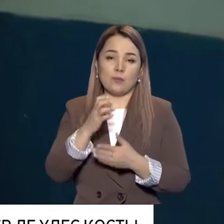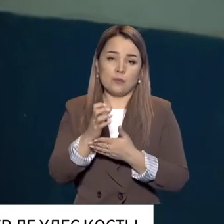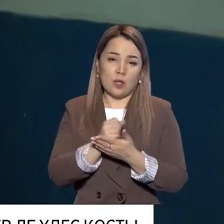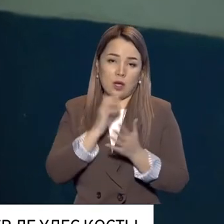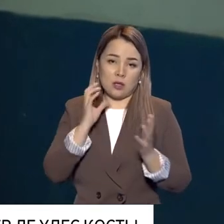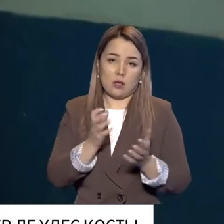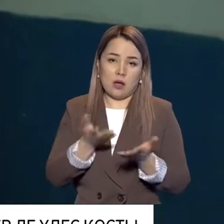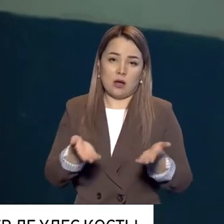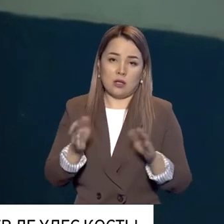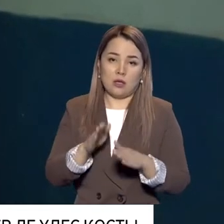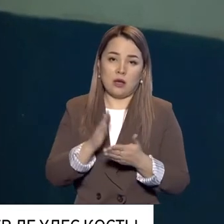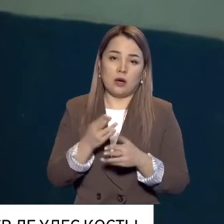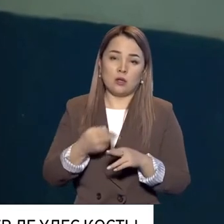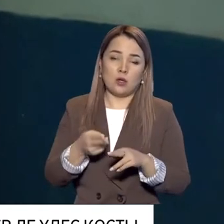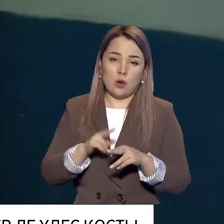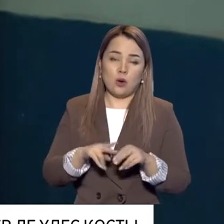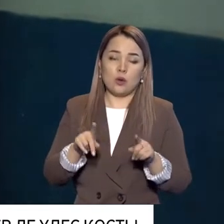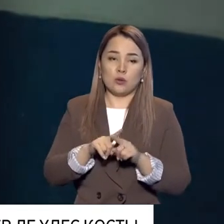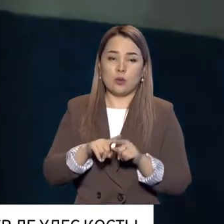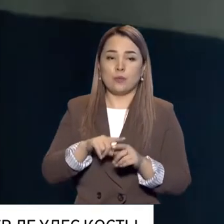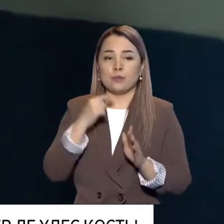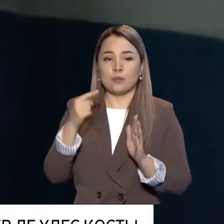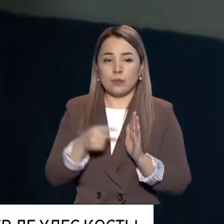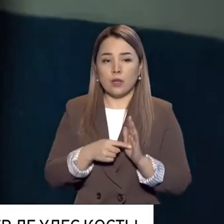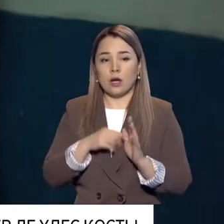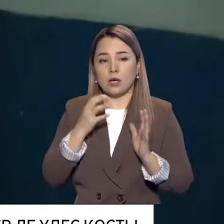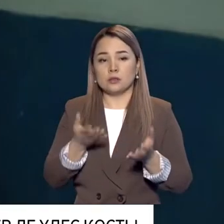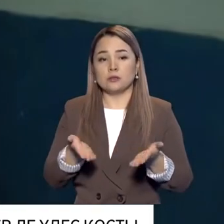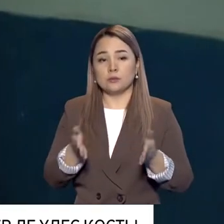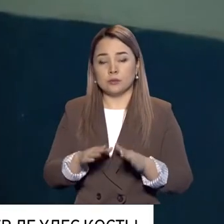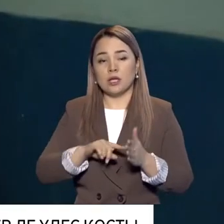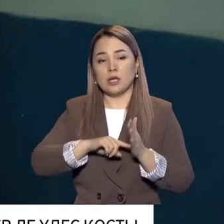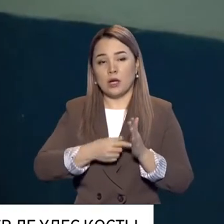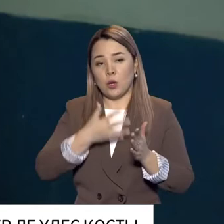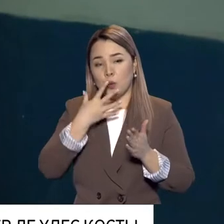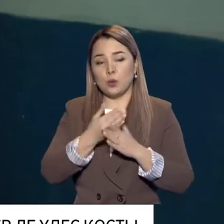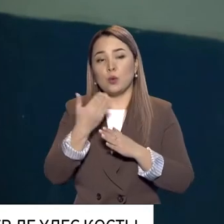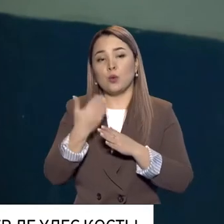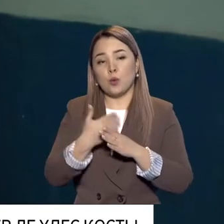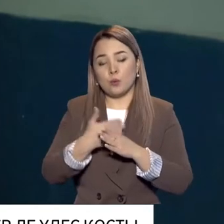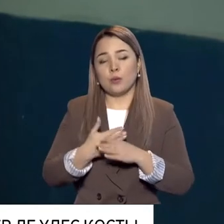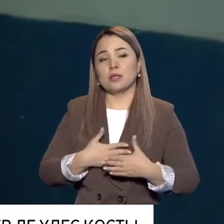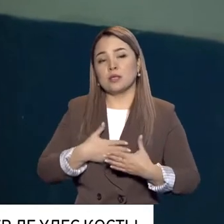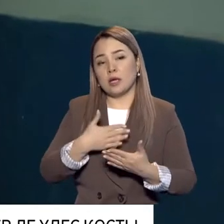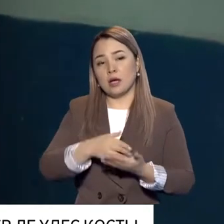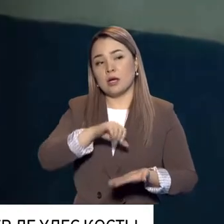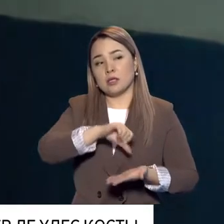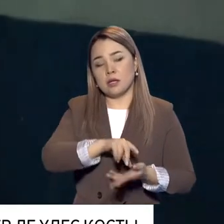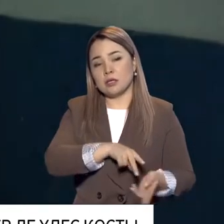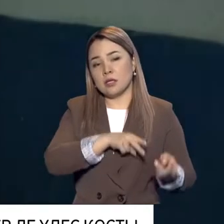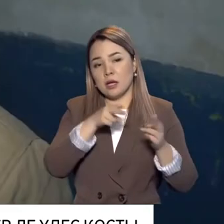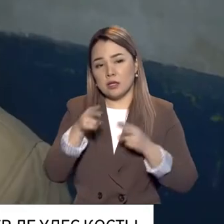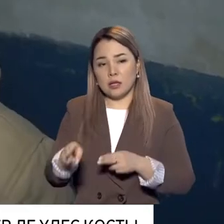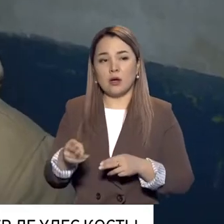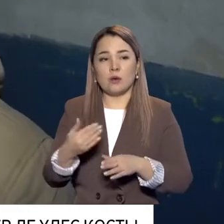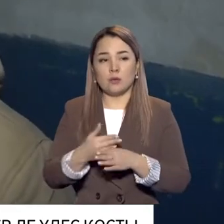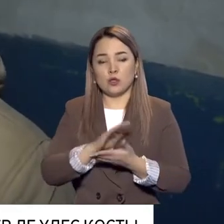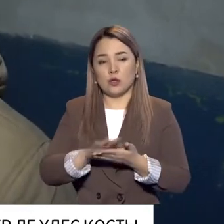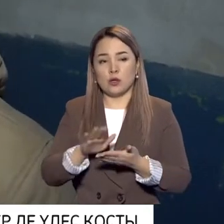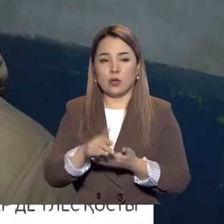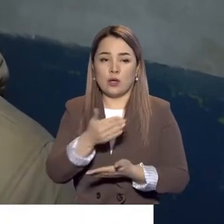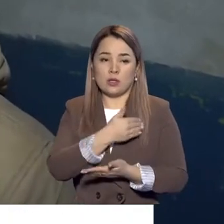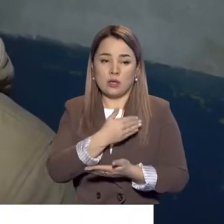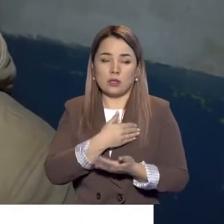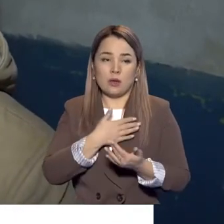сақталғаннан кейін сол нәрселерді сақтау мақсатында көмектесіп өзіміздің қол ұшымызды созайық деп келген азаматтардың бірімін. Қаламыздағы